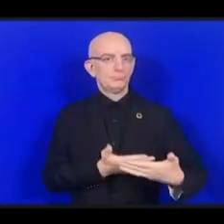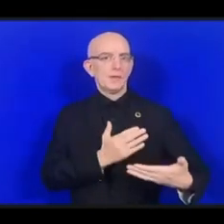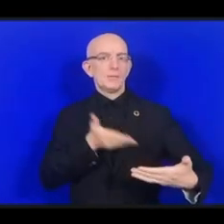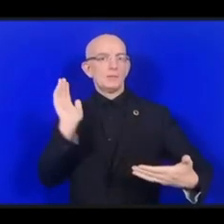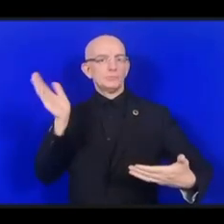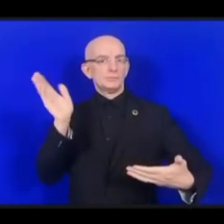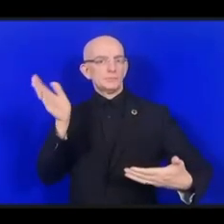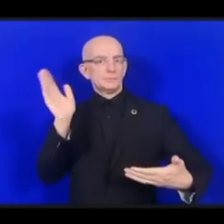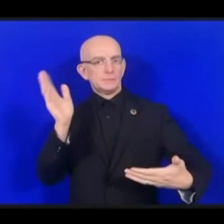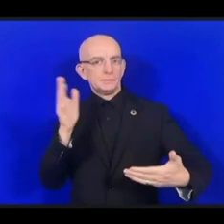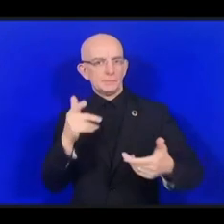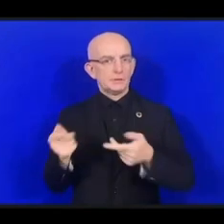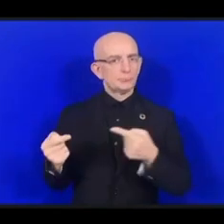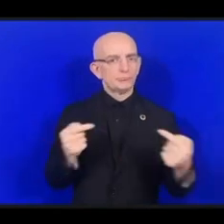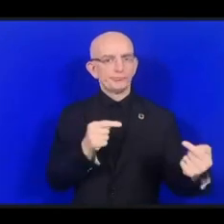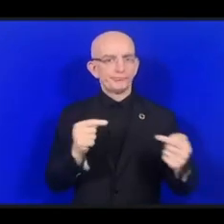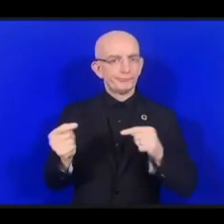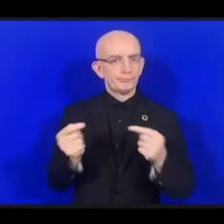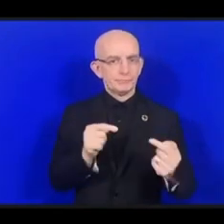员。